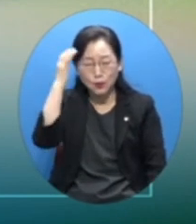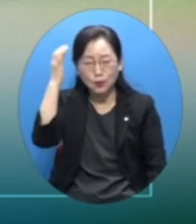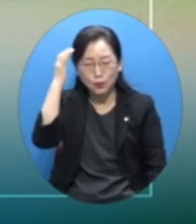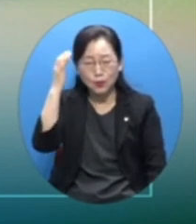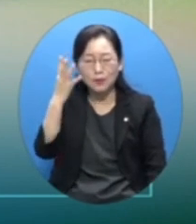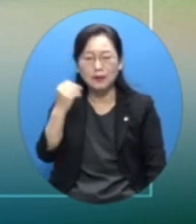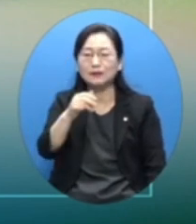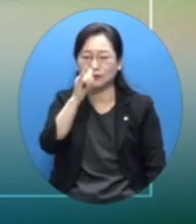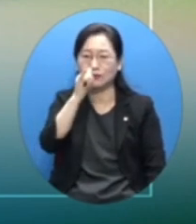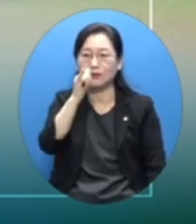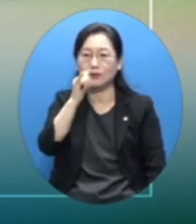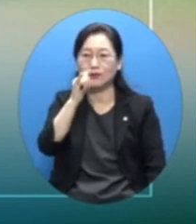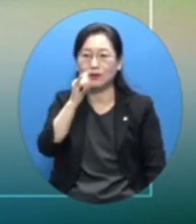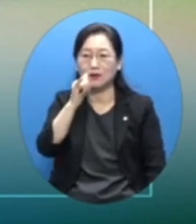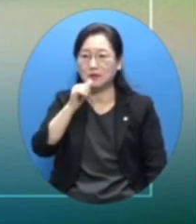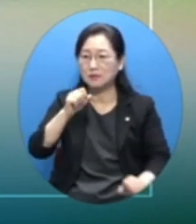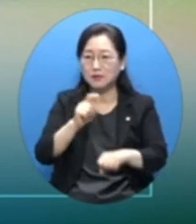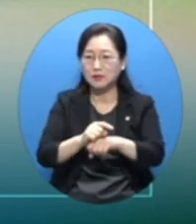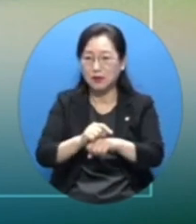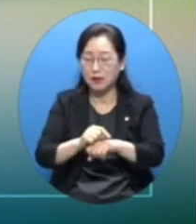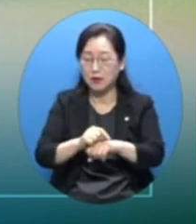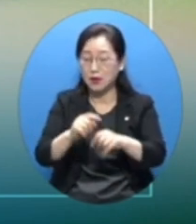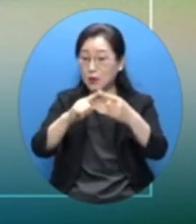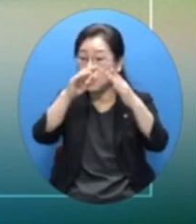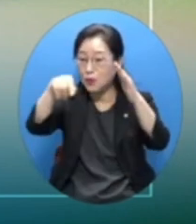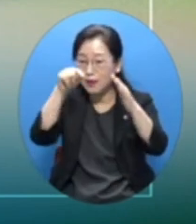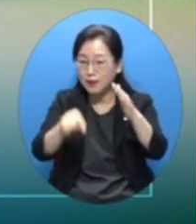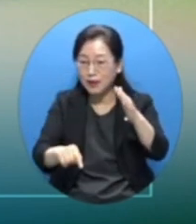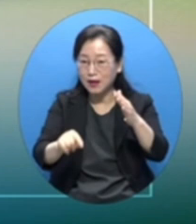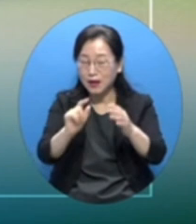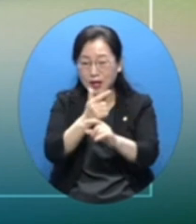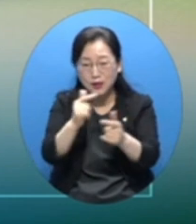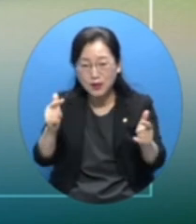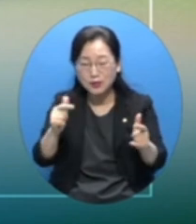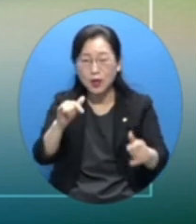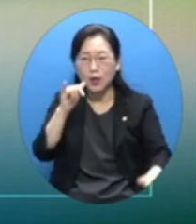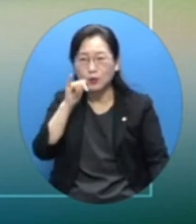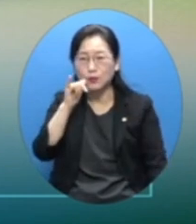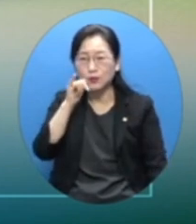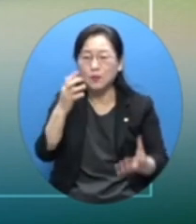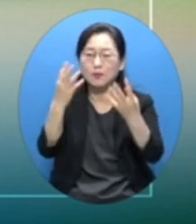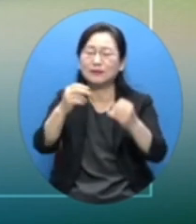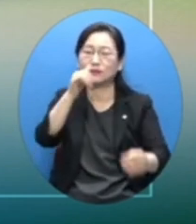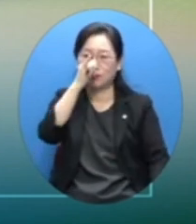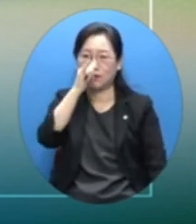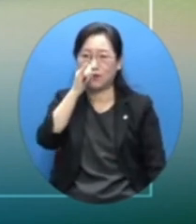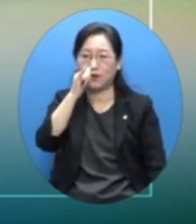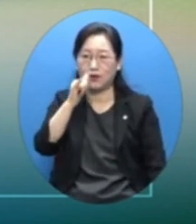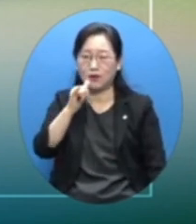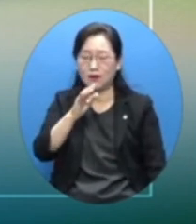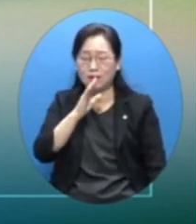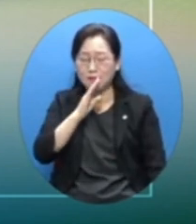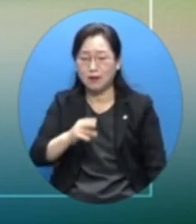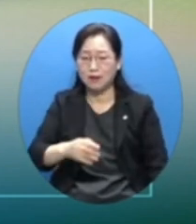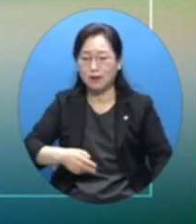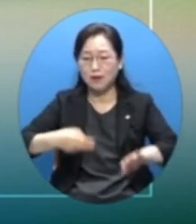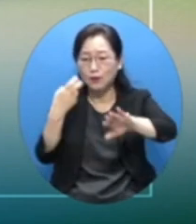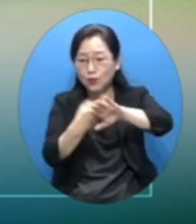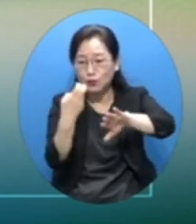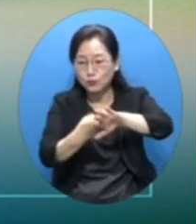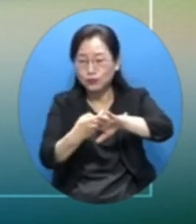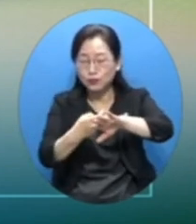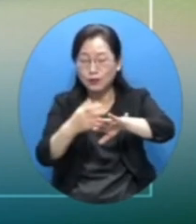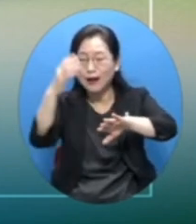많이 있다 이미 교회 안에서도 여러 형태의 중독으로 판단하는 영혼들이 많이 있다 전심으로 내게 노크해 오셨던